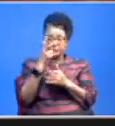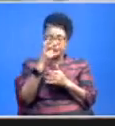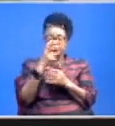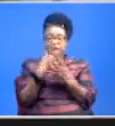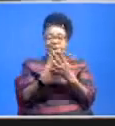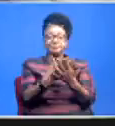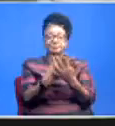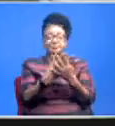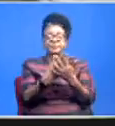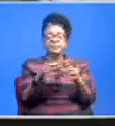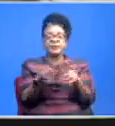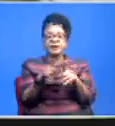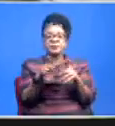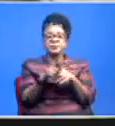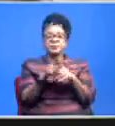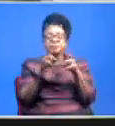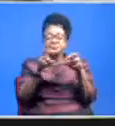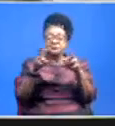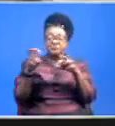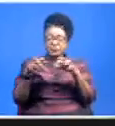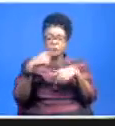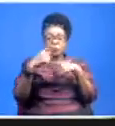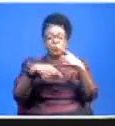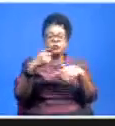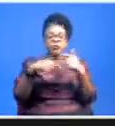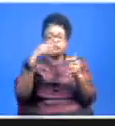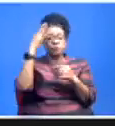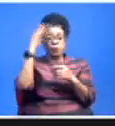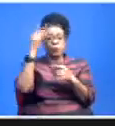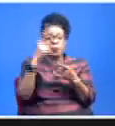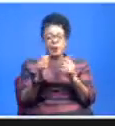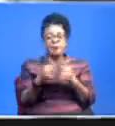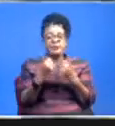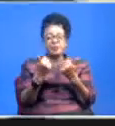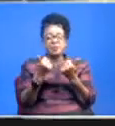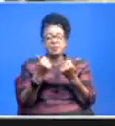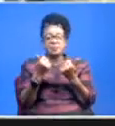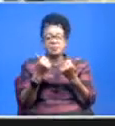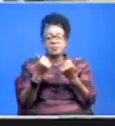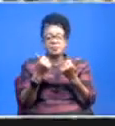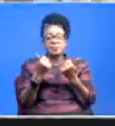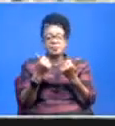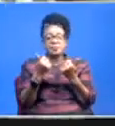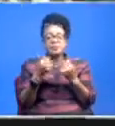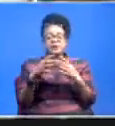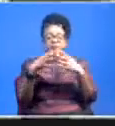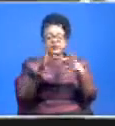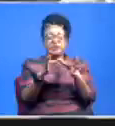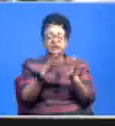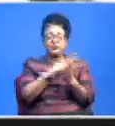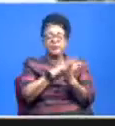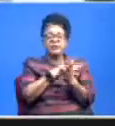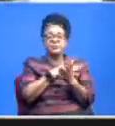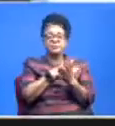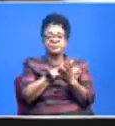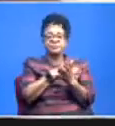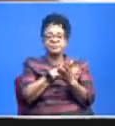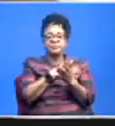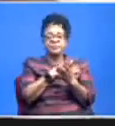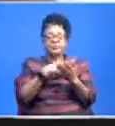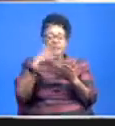rumande, uchunguzi ukiendelea kutegua kitendawili cha mauaji yake. Marafiki wa familia na madereva wa